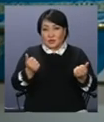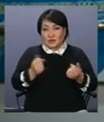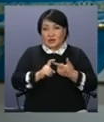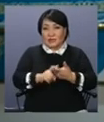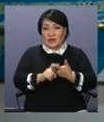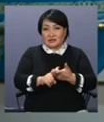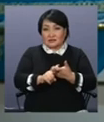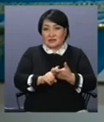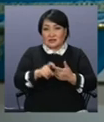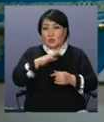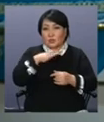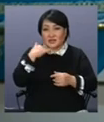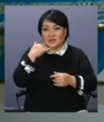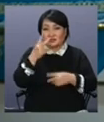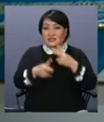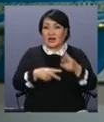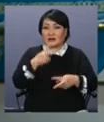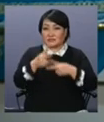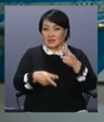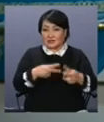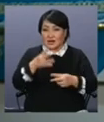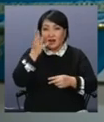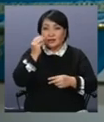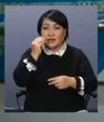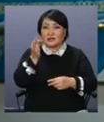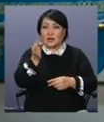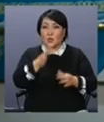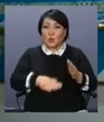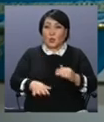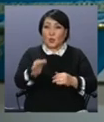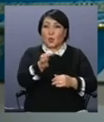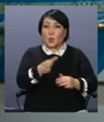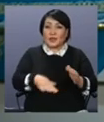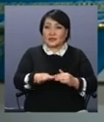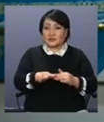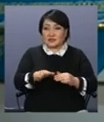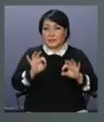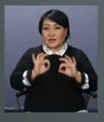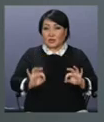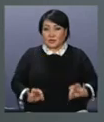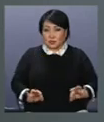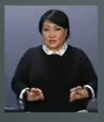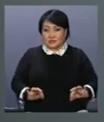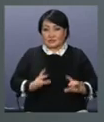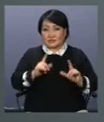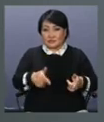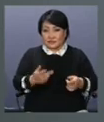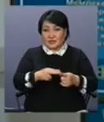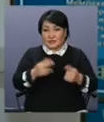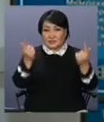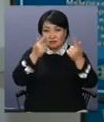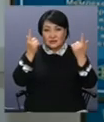көптеген шағымдар Алматы облыс прокуратурасына түсіп атқан. Соны бәрін ескере отырып, қылмыстық